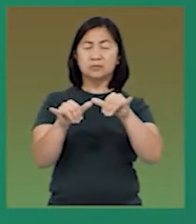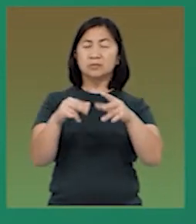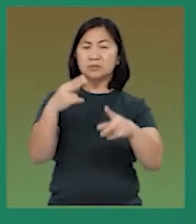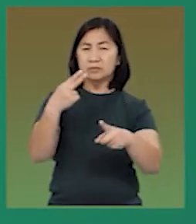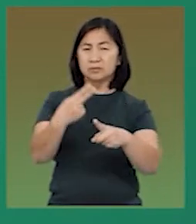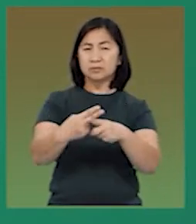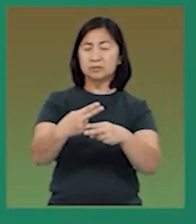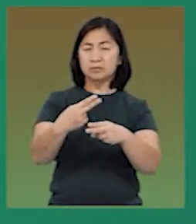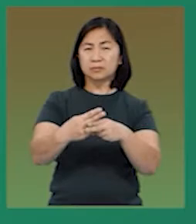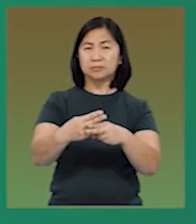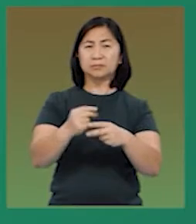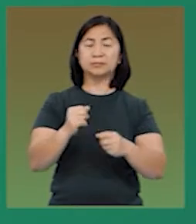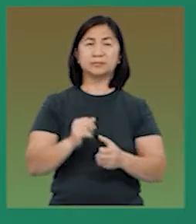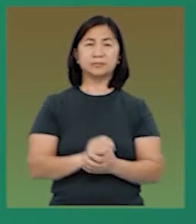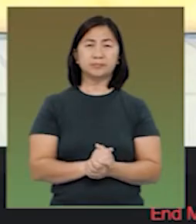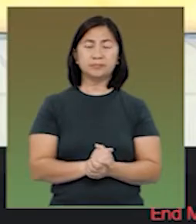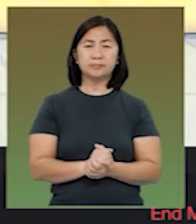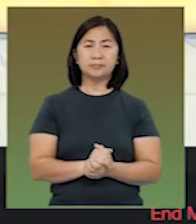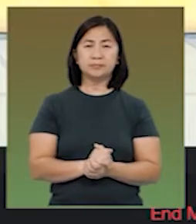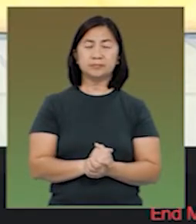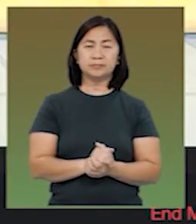kanyang label.